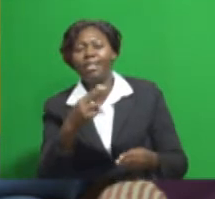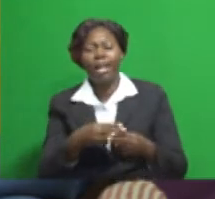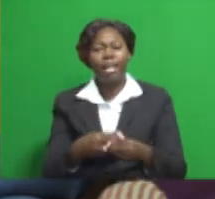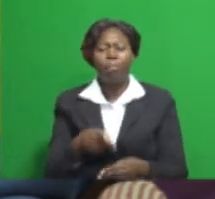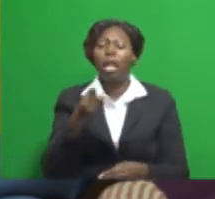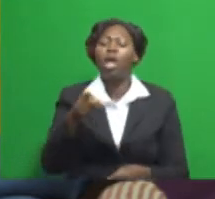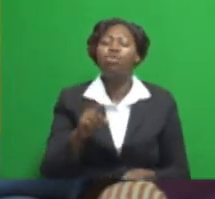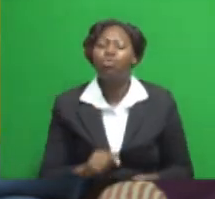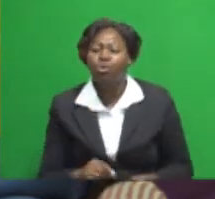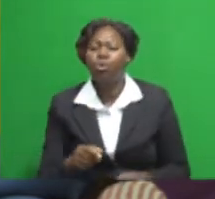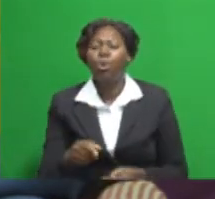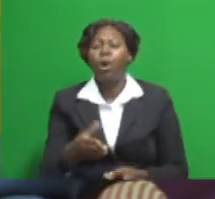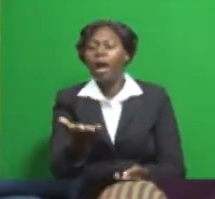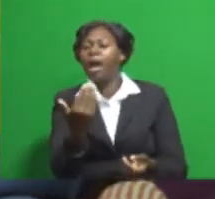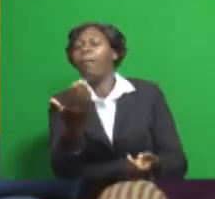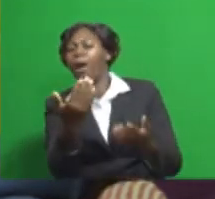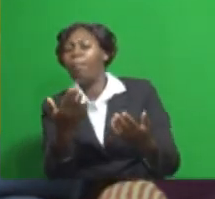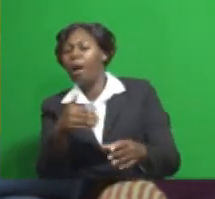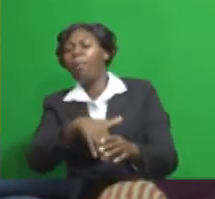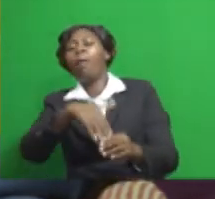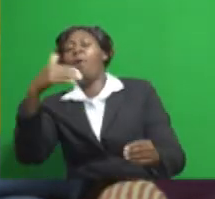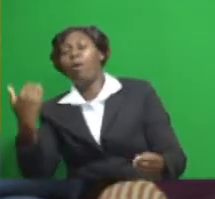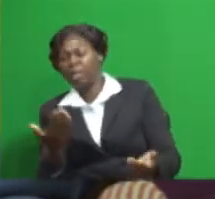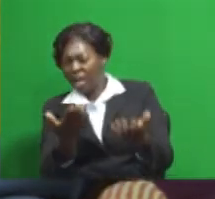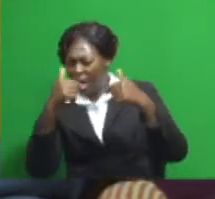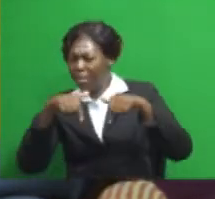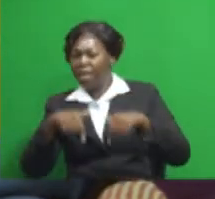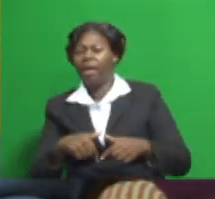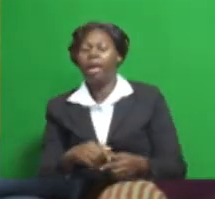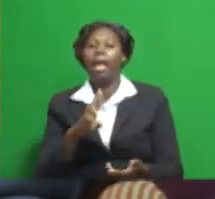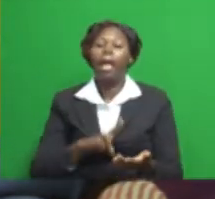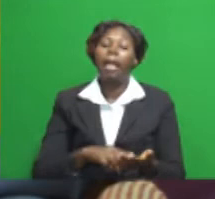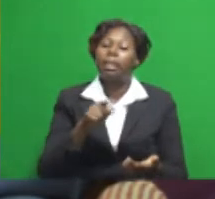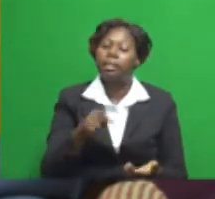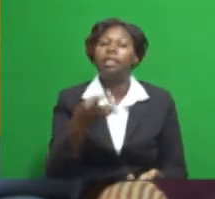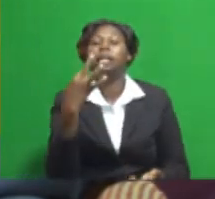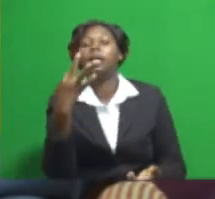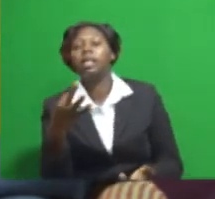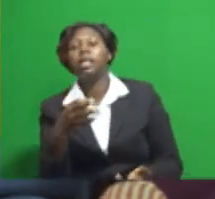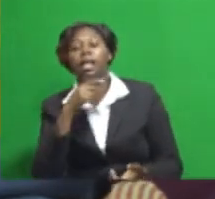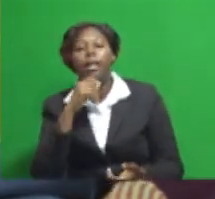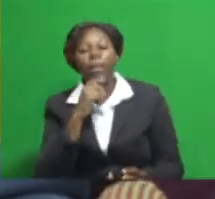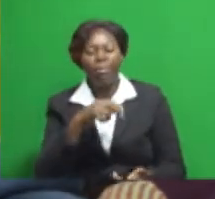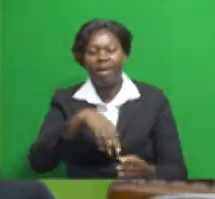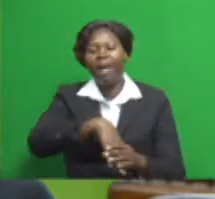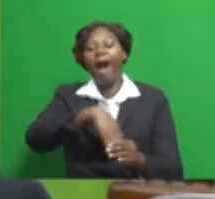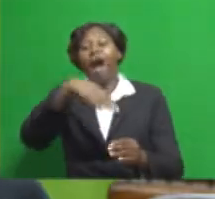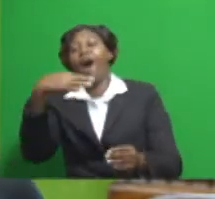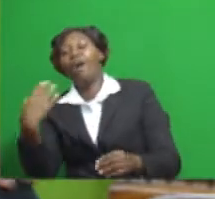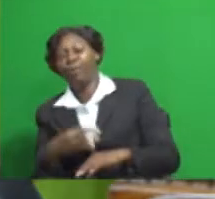vamwari wokumusorosoro budai muuye pano ipapo Shadhireki naMeshaki naAbhedhinego vakabuda mukati momoto